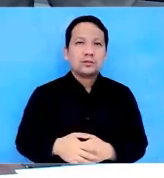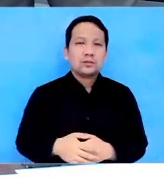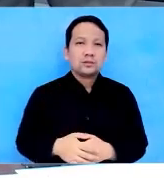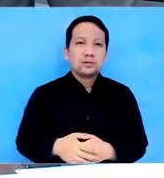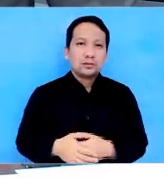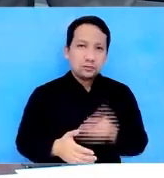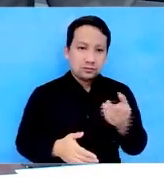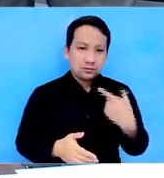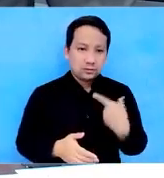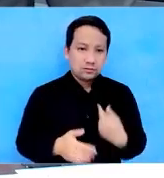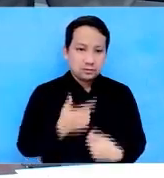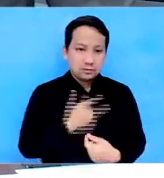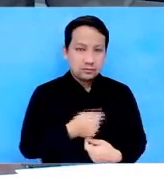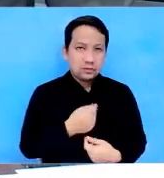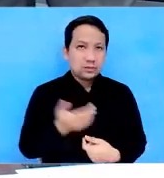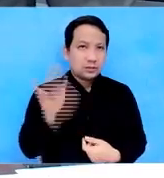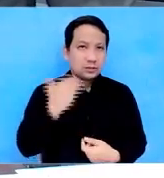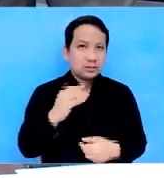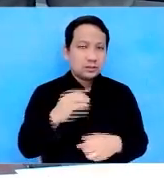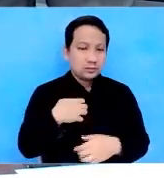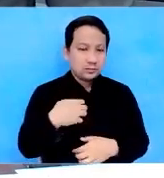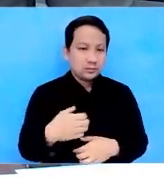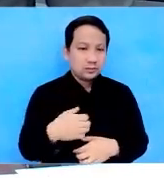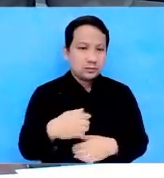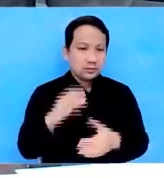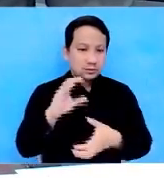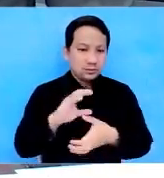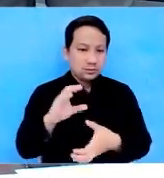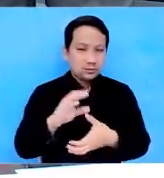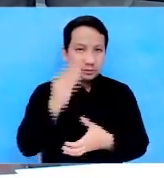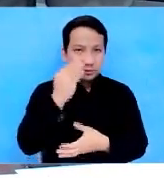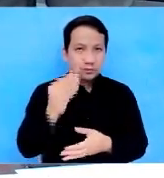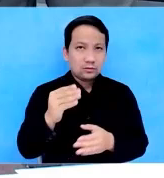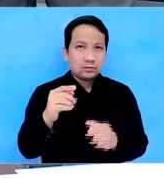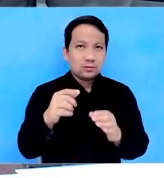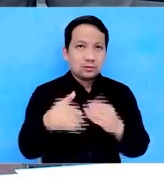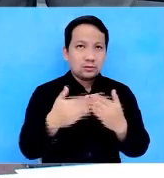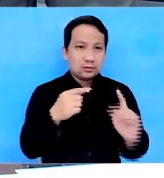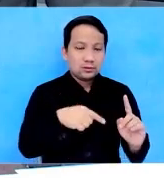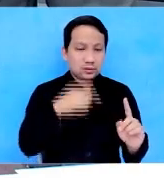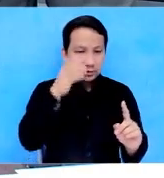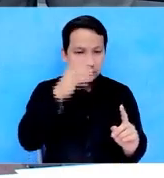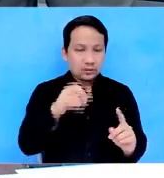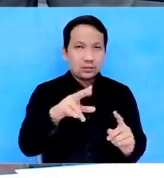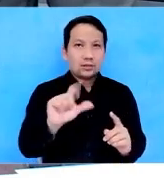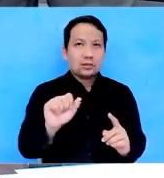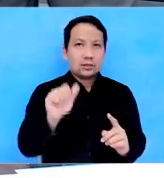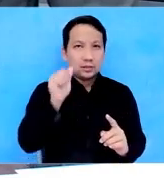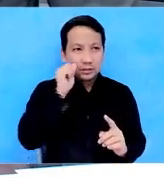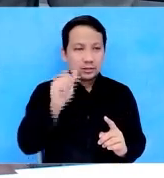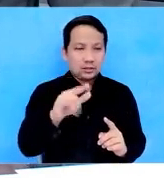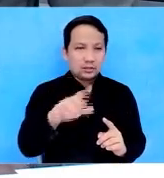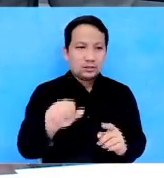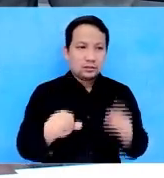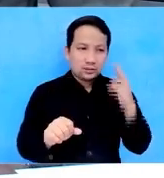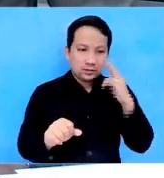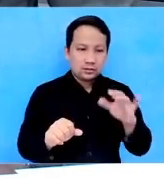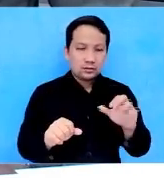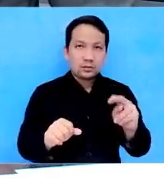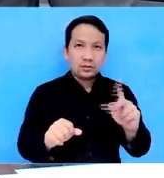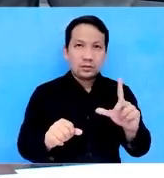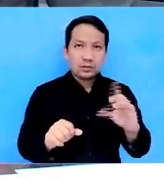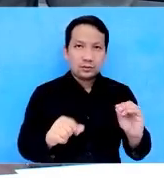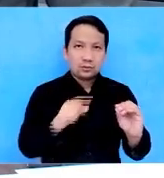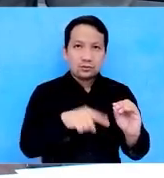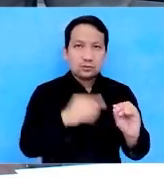Pinatulang guilty ang isang dating pulis kaluokan sa pagpatay sa mga teenager na sina Carl Angelo Arnaiz at Reynaldo de Guzman